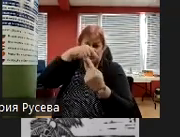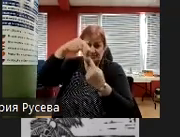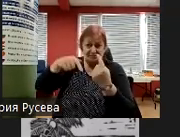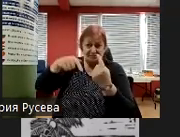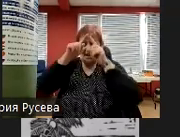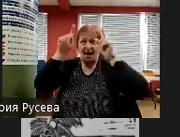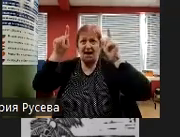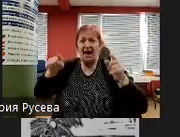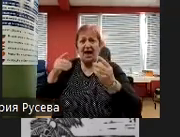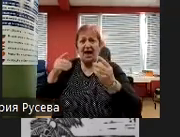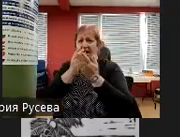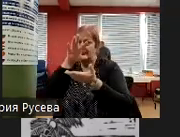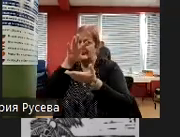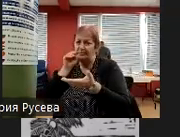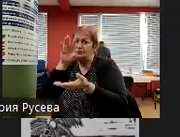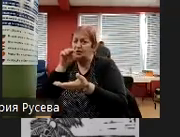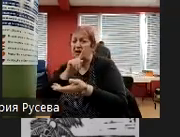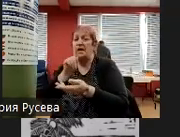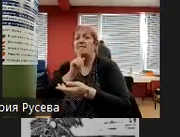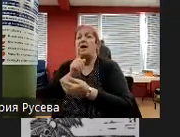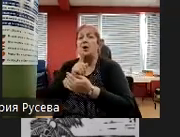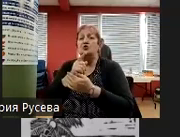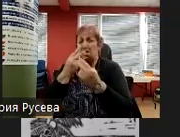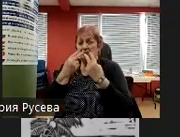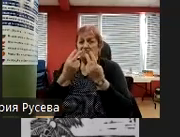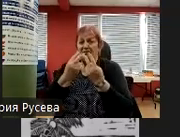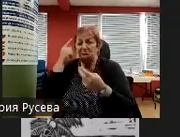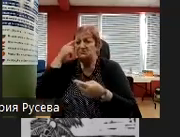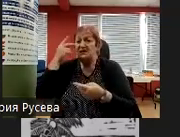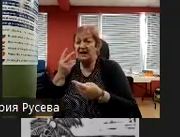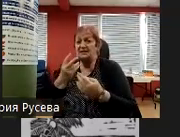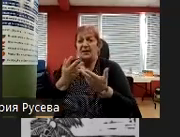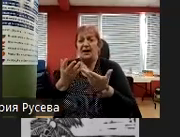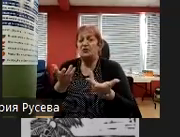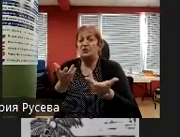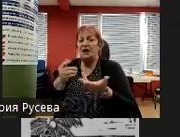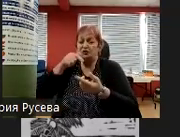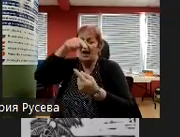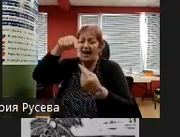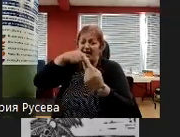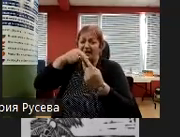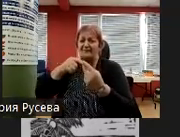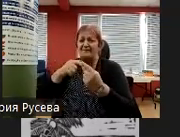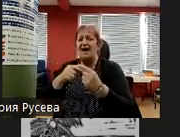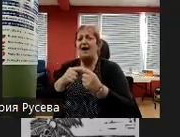екранният четец да не може да го разчете поради това, че гиф файла е с